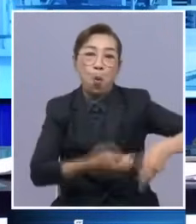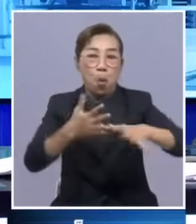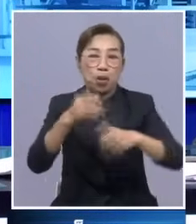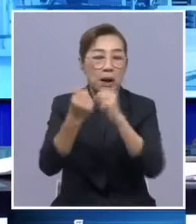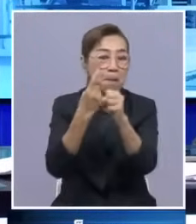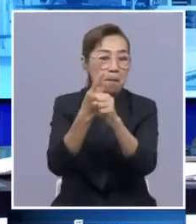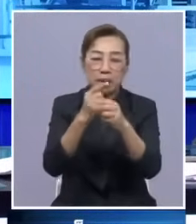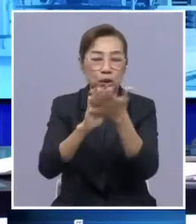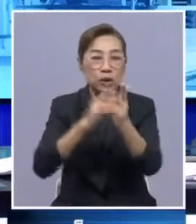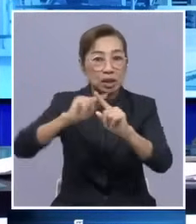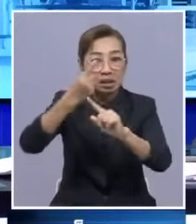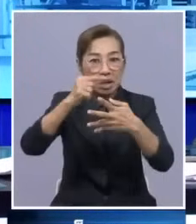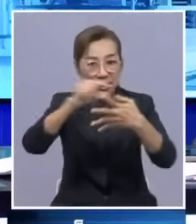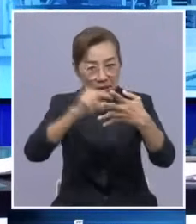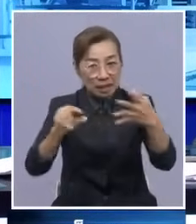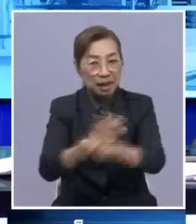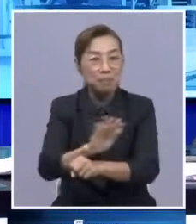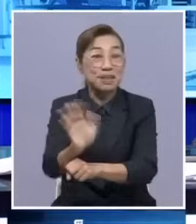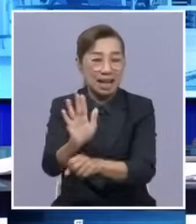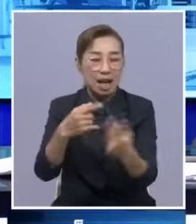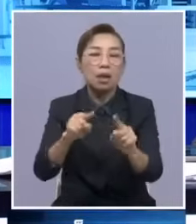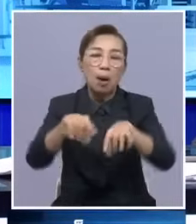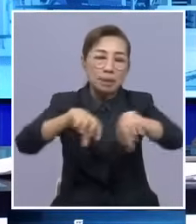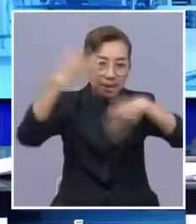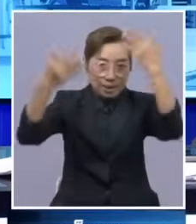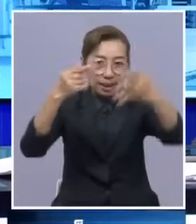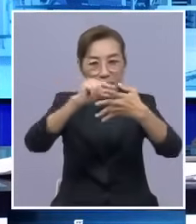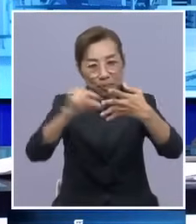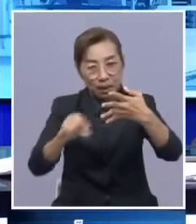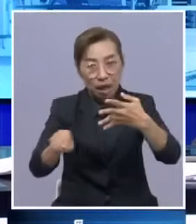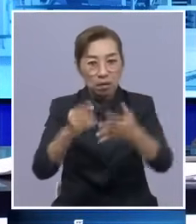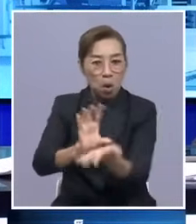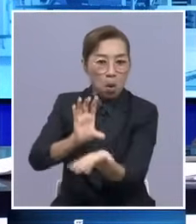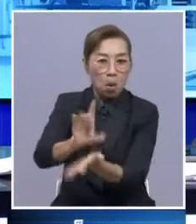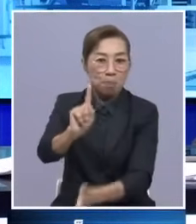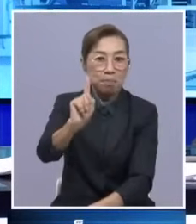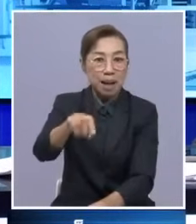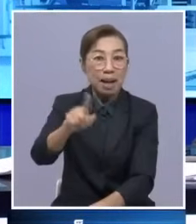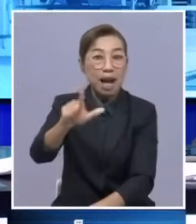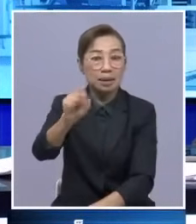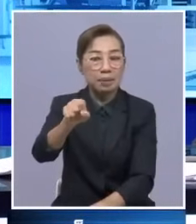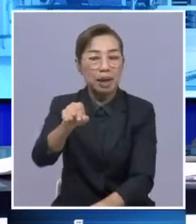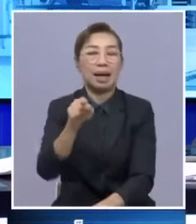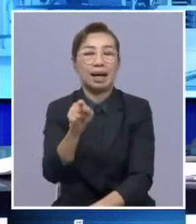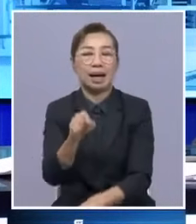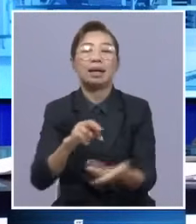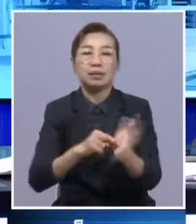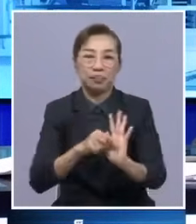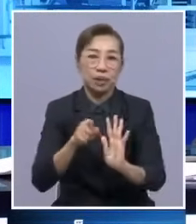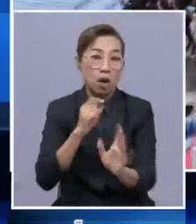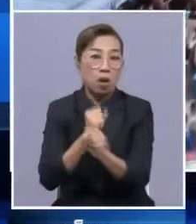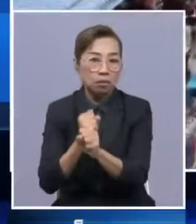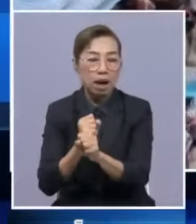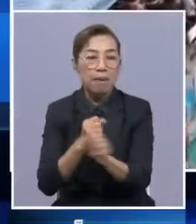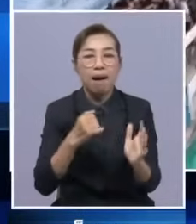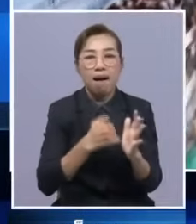งบประมาณเฟสติวัลเห็นและเป็นพันล้านที่จะจัดกันในปีหน้าเนี่ยนะครับล่าสุดสิ่งนี้ก็จะมาเสริมให้ซอฟต์พาวเวอร์คุณอุ๊งอิ๊งทำง